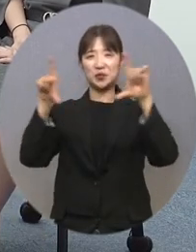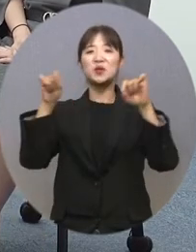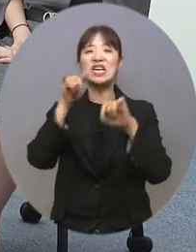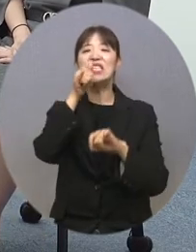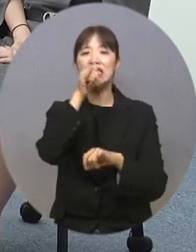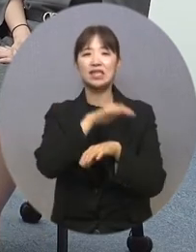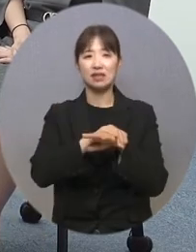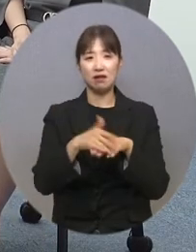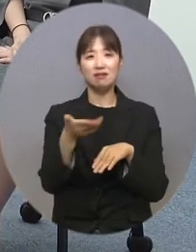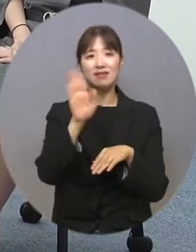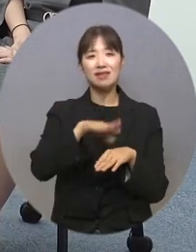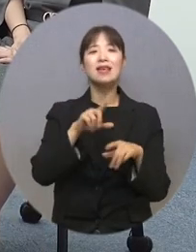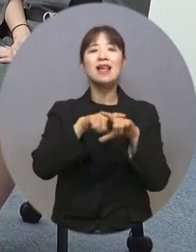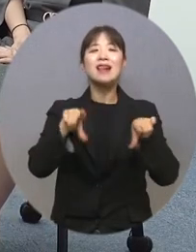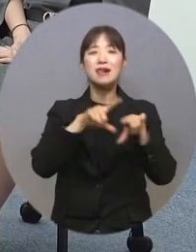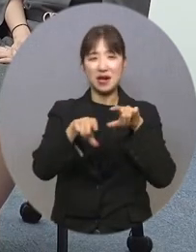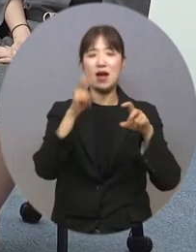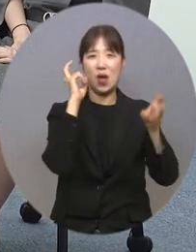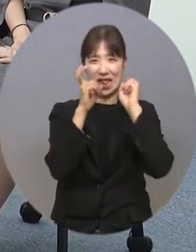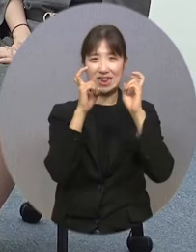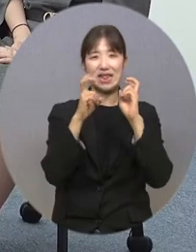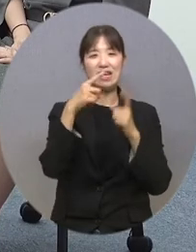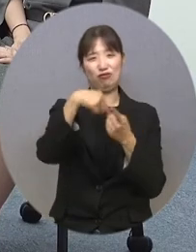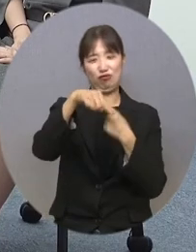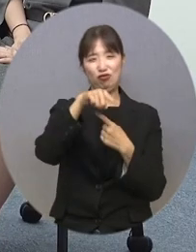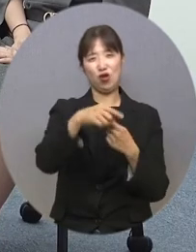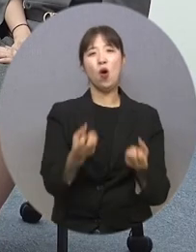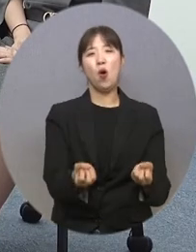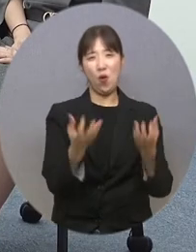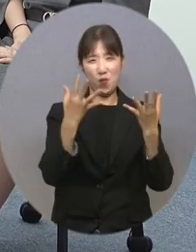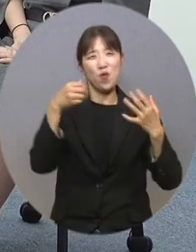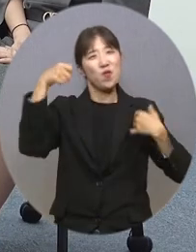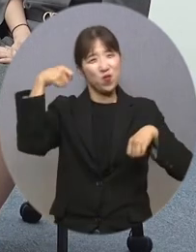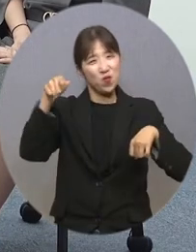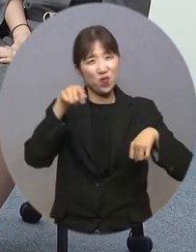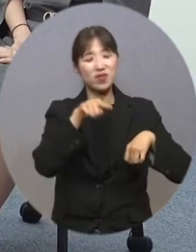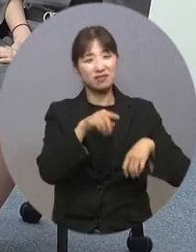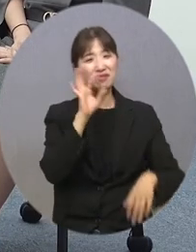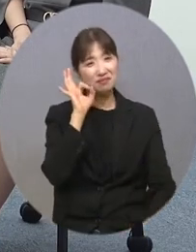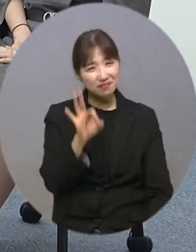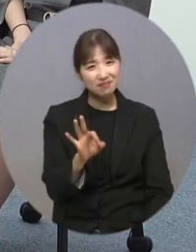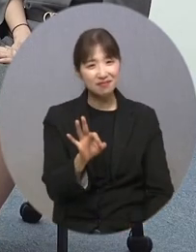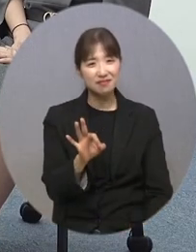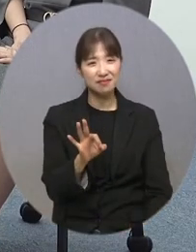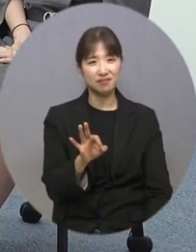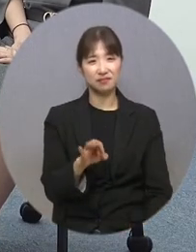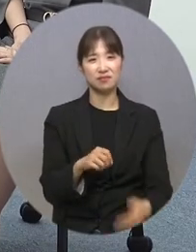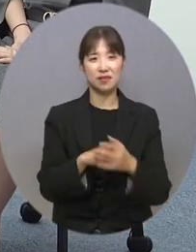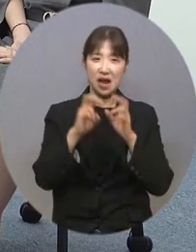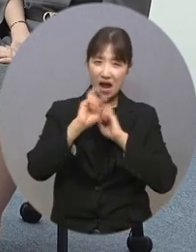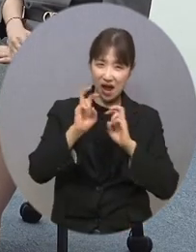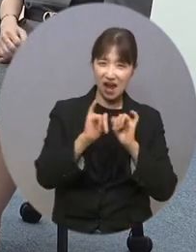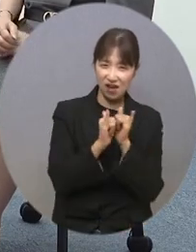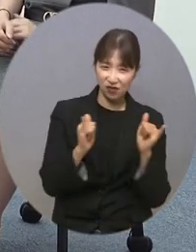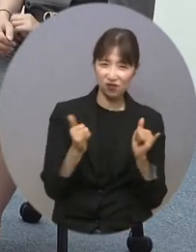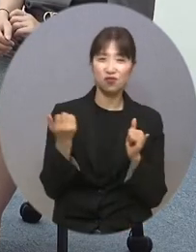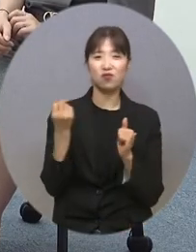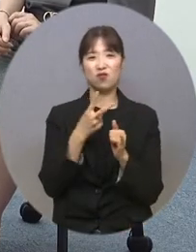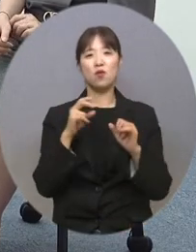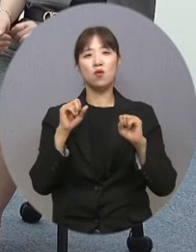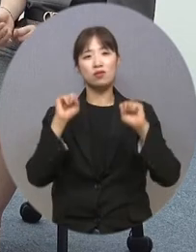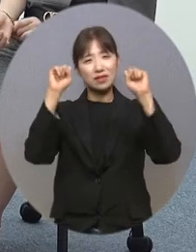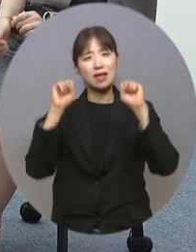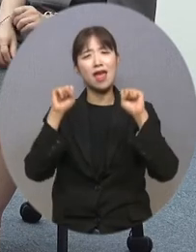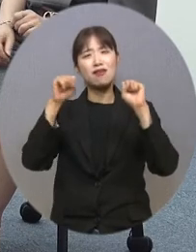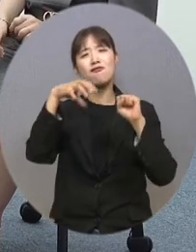일반 기획사에서 운영하는 그런 콘서트 들 있잖아요 모 카 수 등 그런